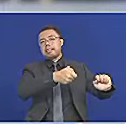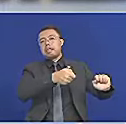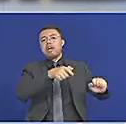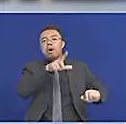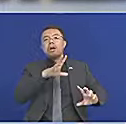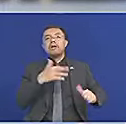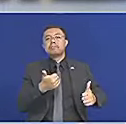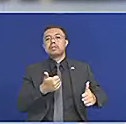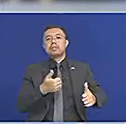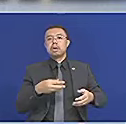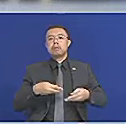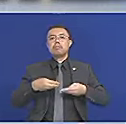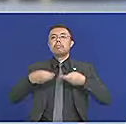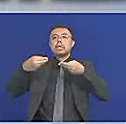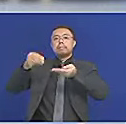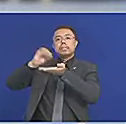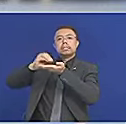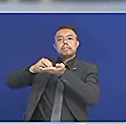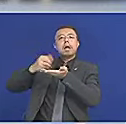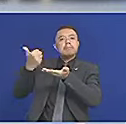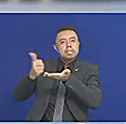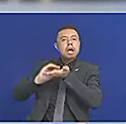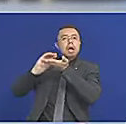Orang bisa mempersembahkan